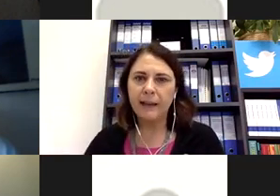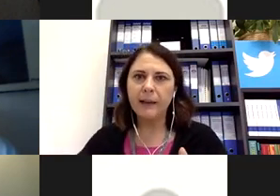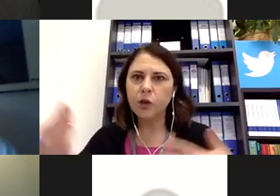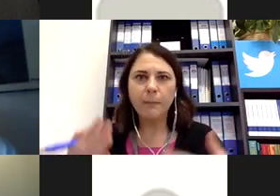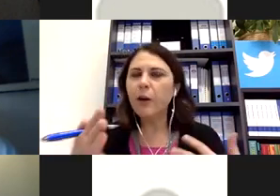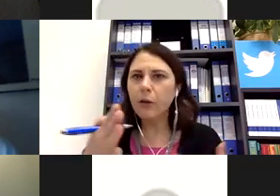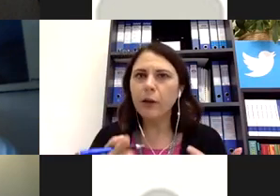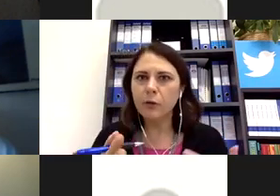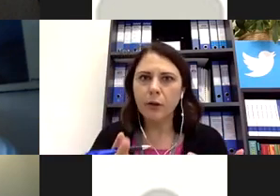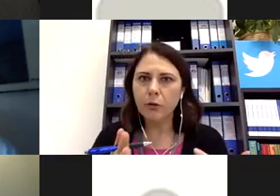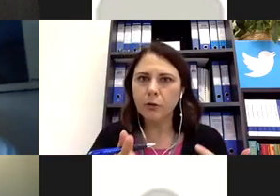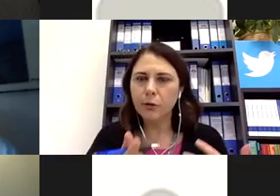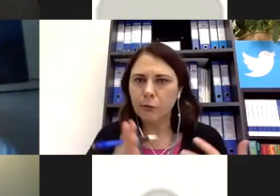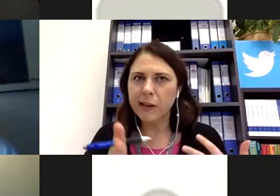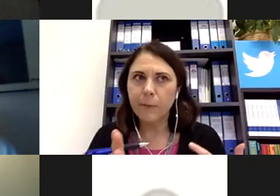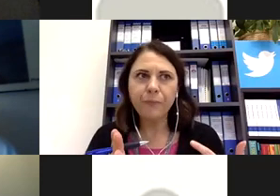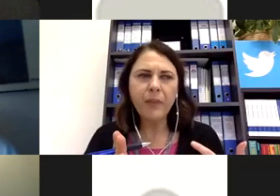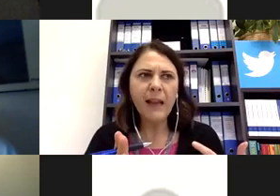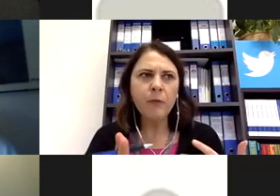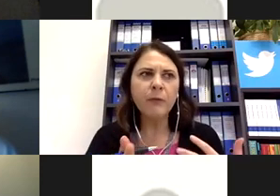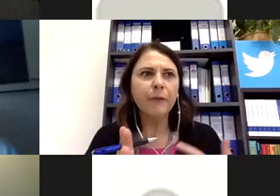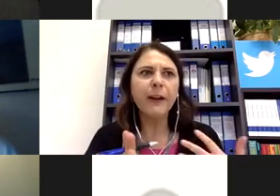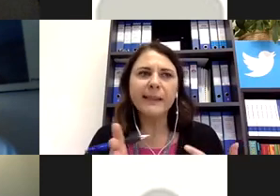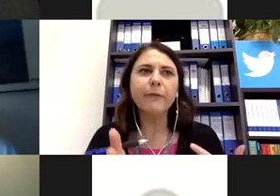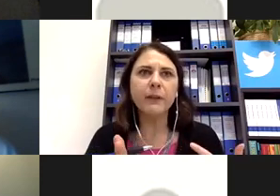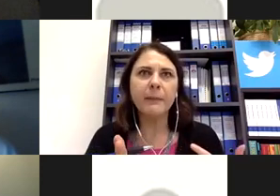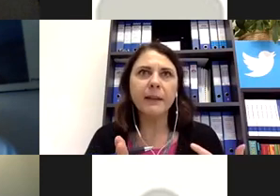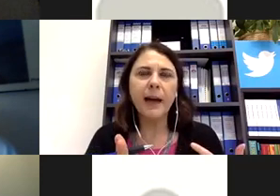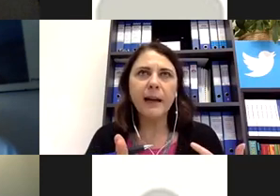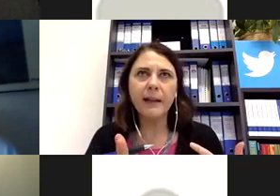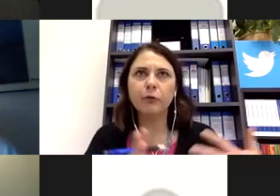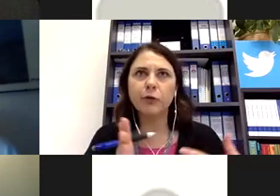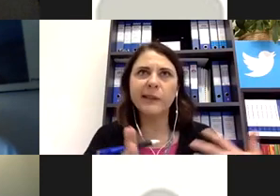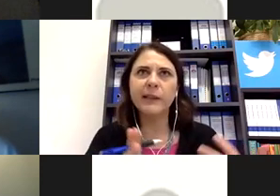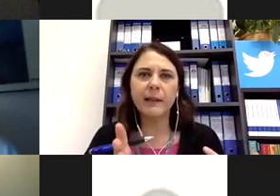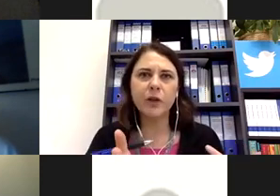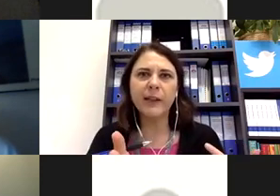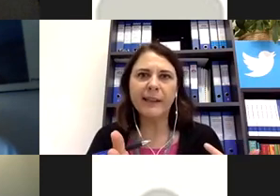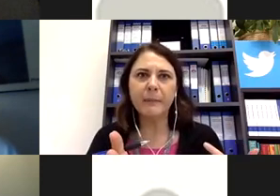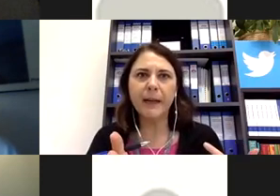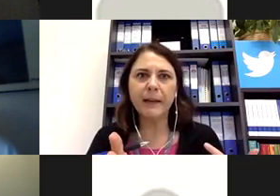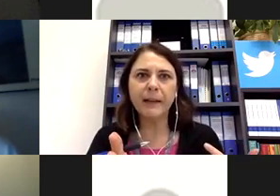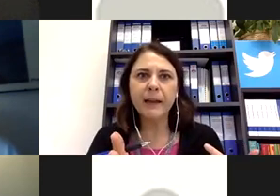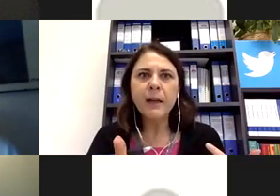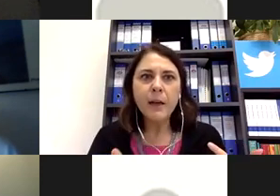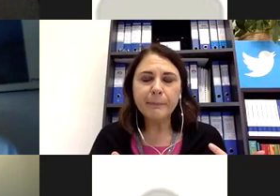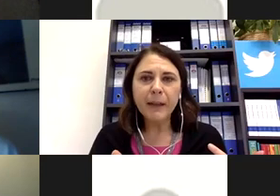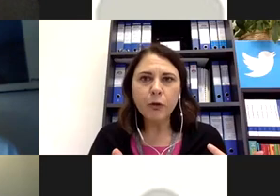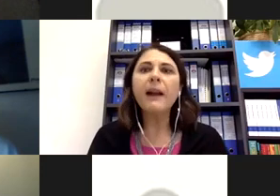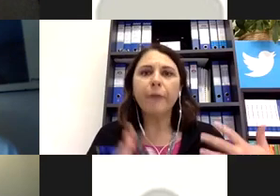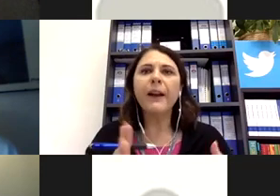permanente però io sono d'accordo con te su questo una differenza fondamentale nella costruzione dell'emergenza permanente